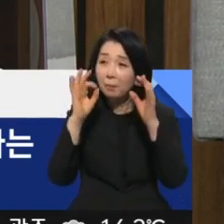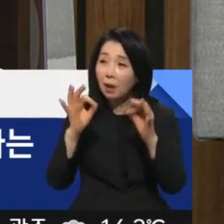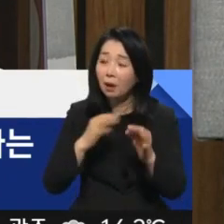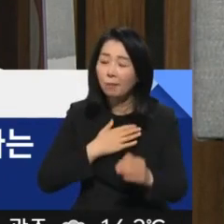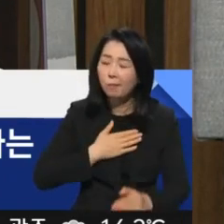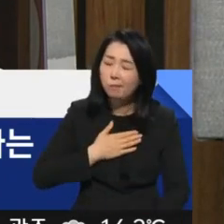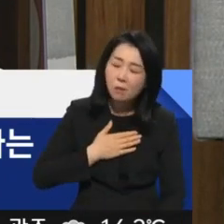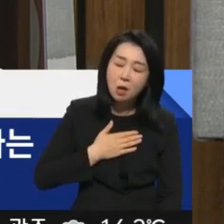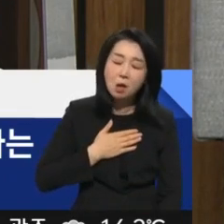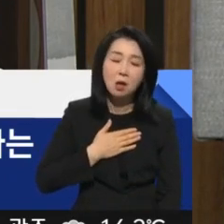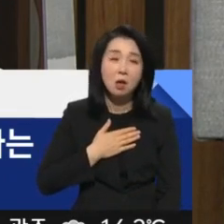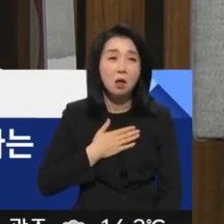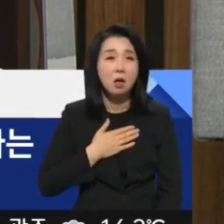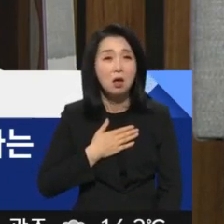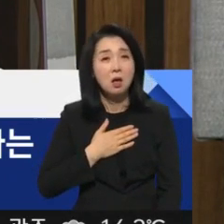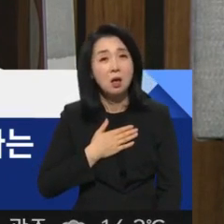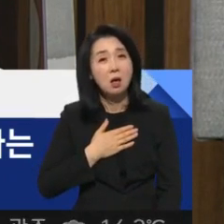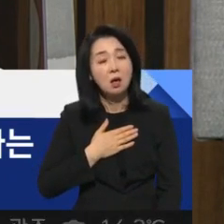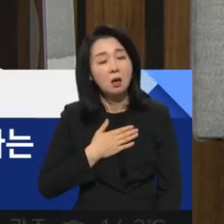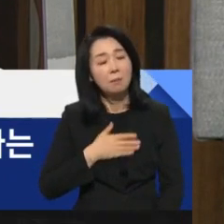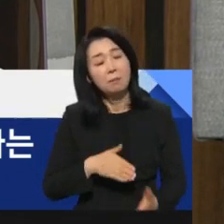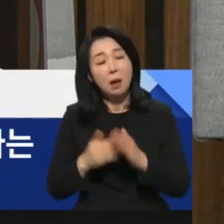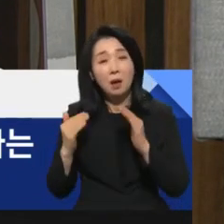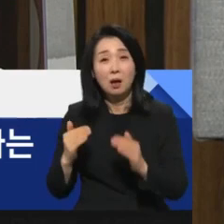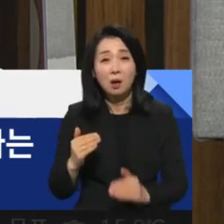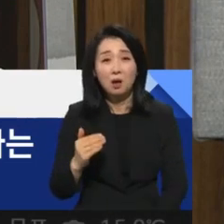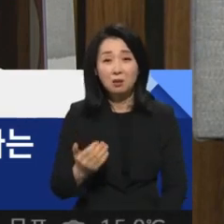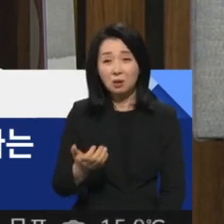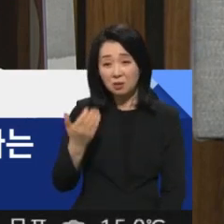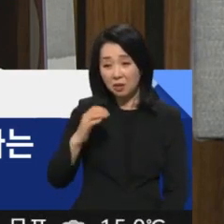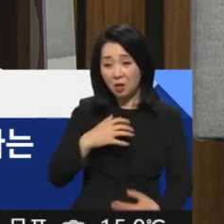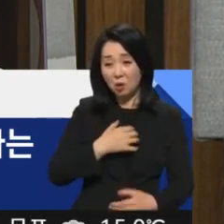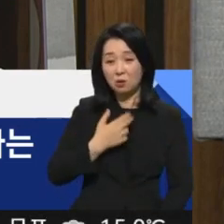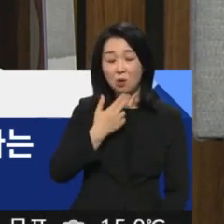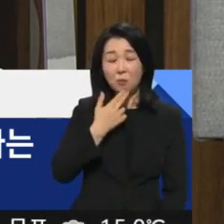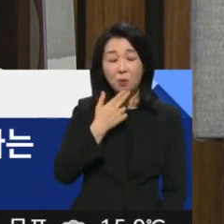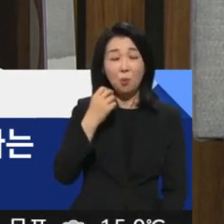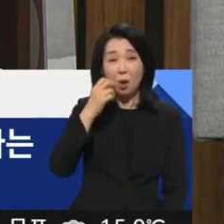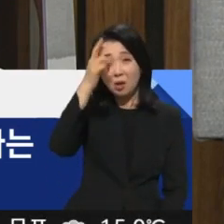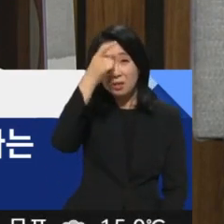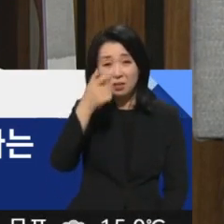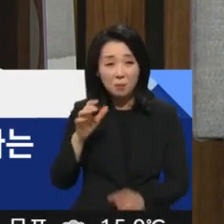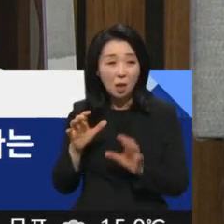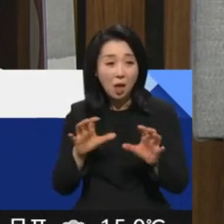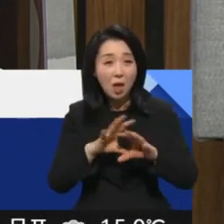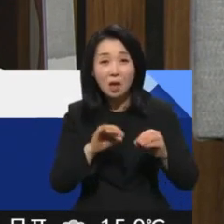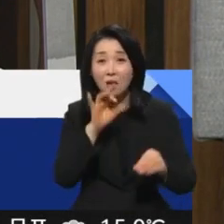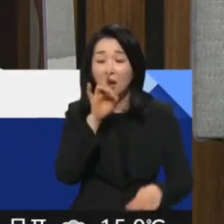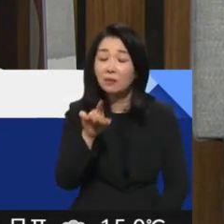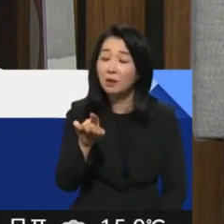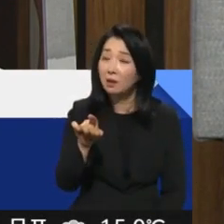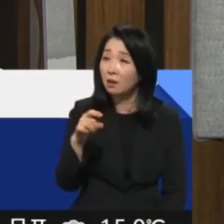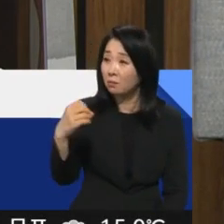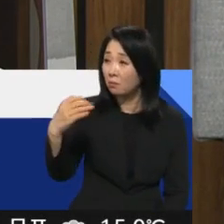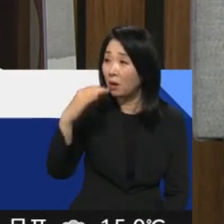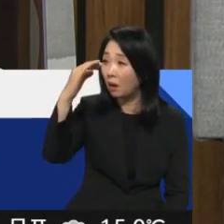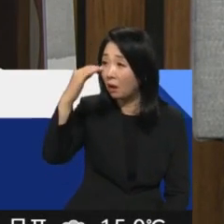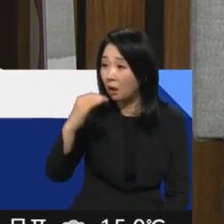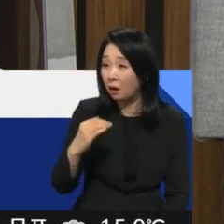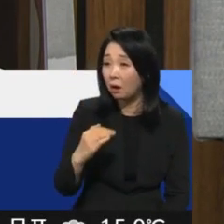특별히 우려할 정도의 임파는 아니었고 경찰 병력을 미리 배치해 해결할 수 있는 문제는 아니었다 저는이 말을